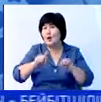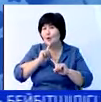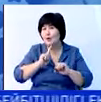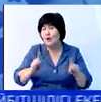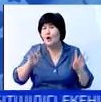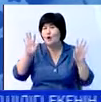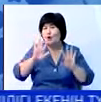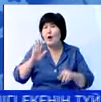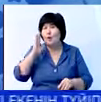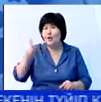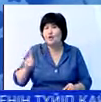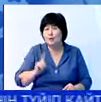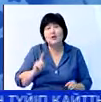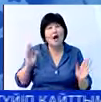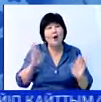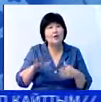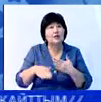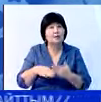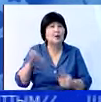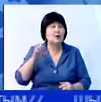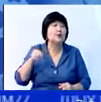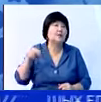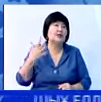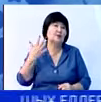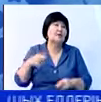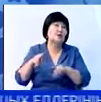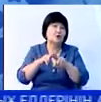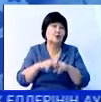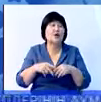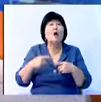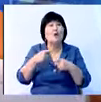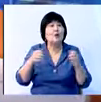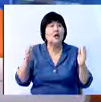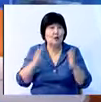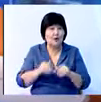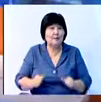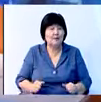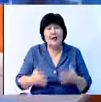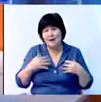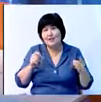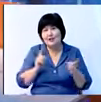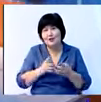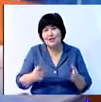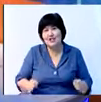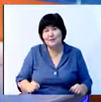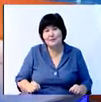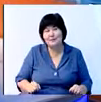жауын-шашынсыз тұман болады деп күтілуде. Ауа райының демеушісі Сұлтан Плаза 5 жұлдызды қонақ үйі. Амандықта жүздескенше.